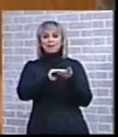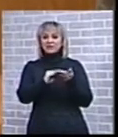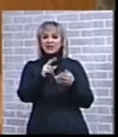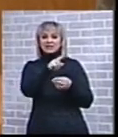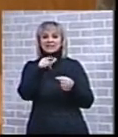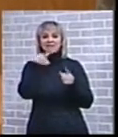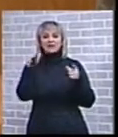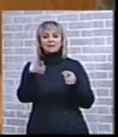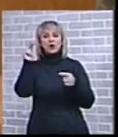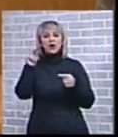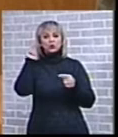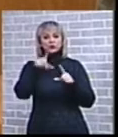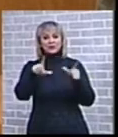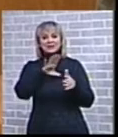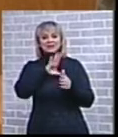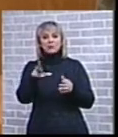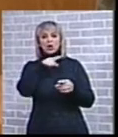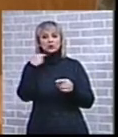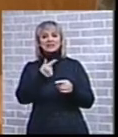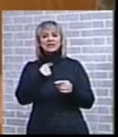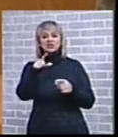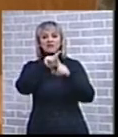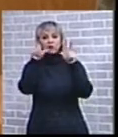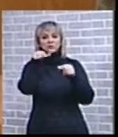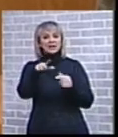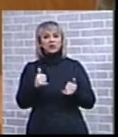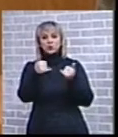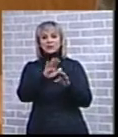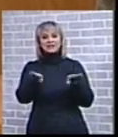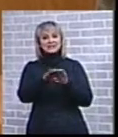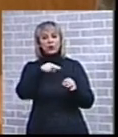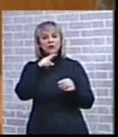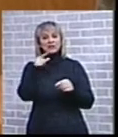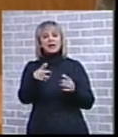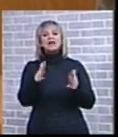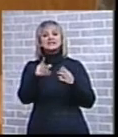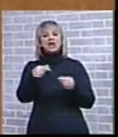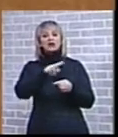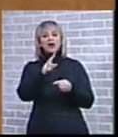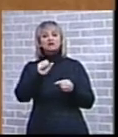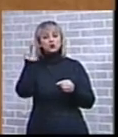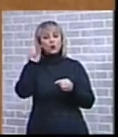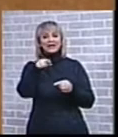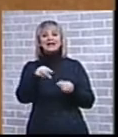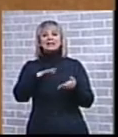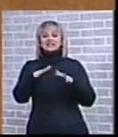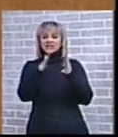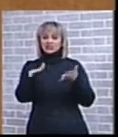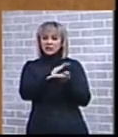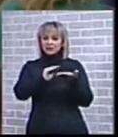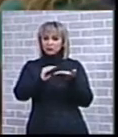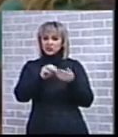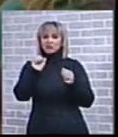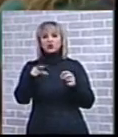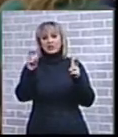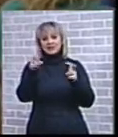повторений за время вуза не было, потому что русский язык в вузах, как бы ему не уделяется такое внимание, естественно, как в школе. Тотальный диктант можно писать под